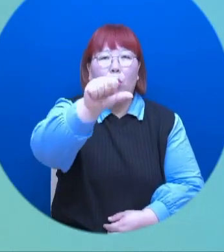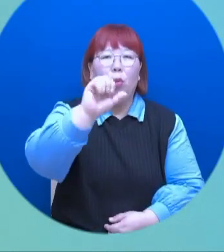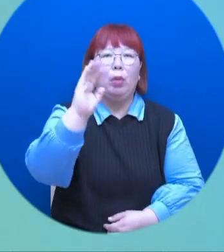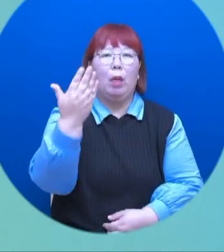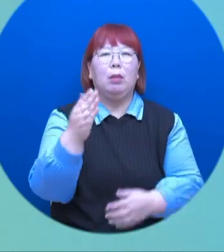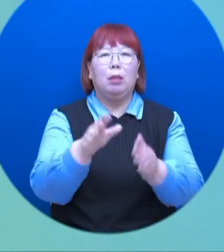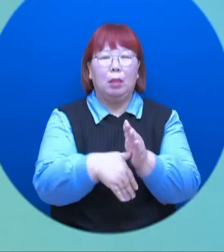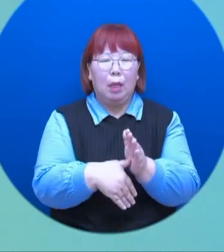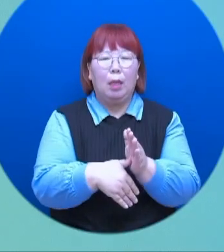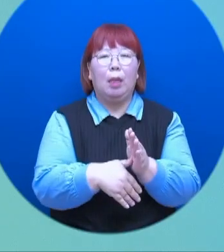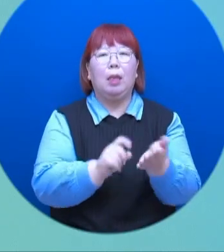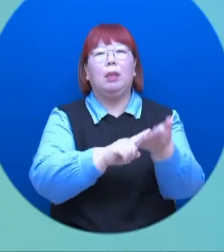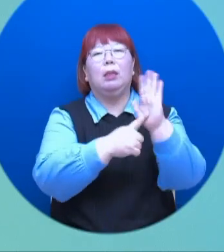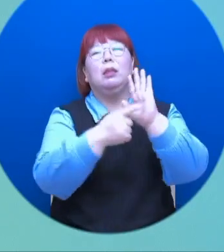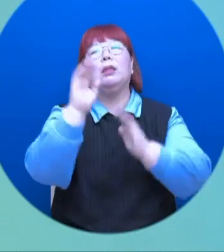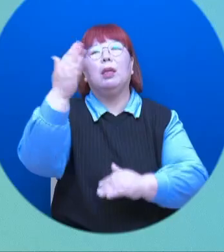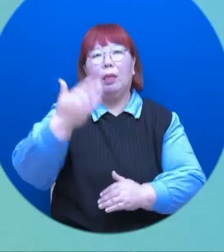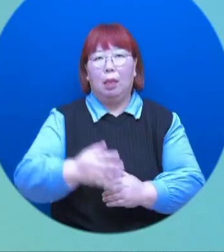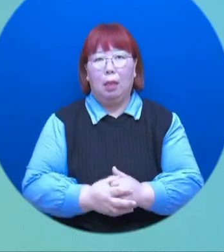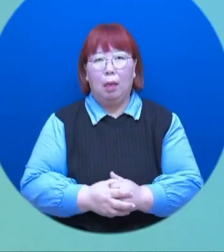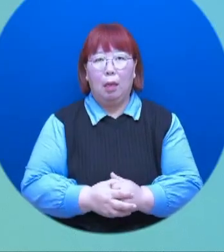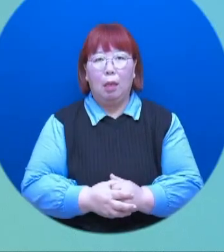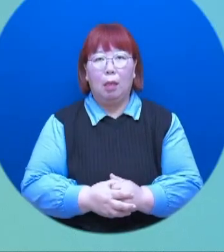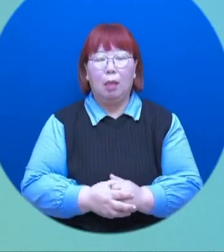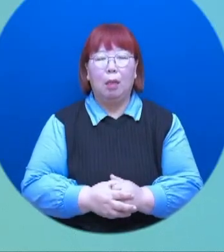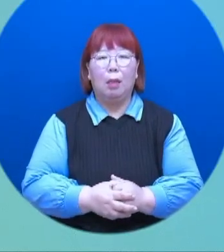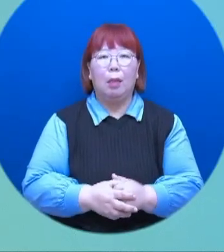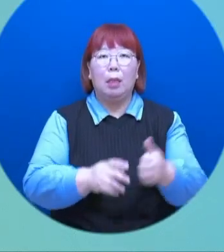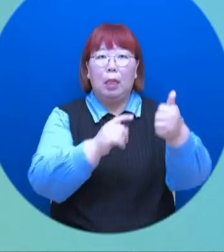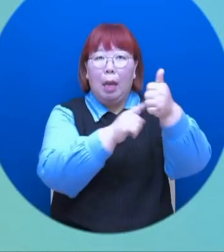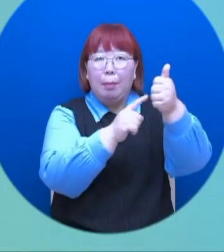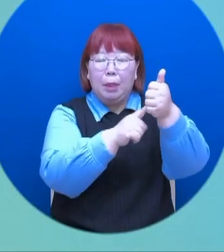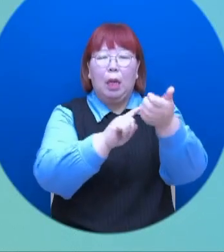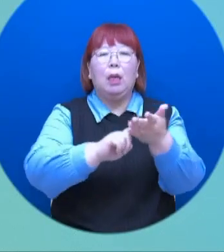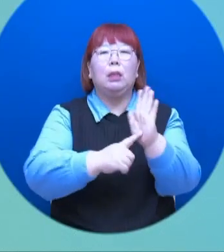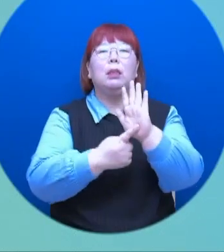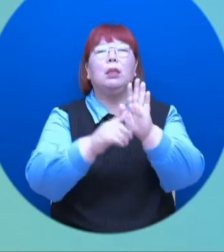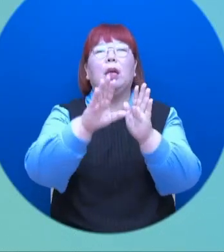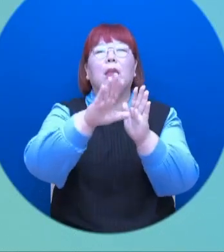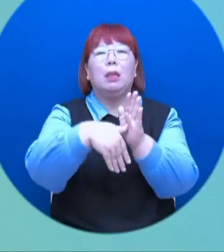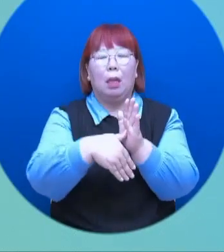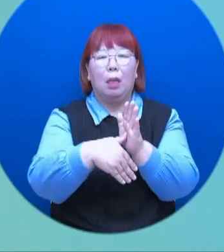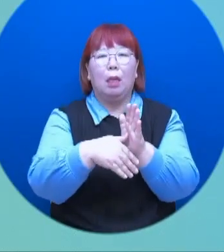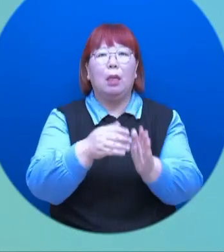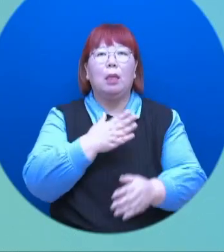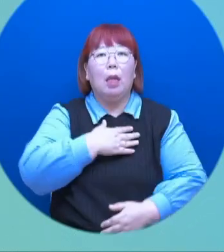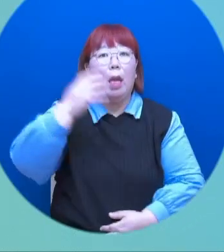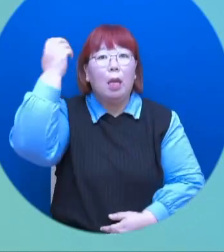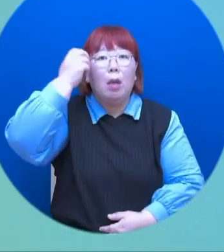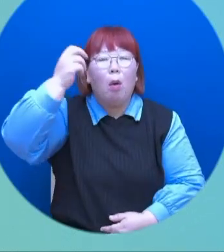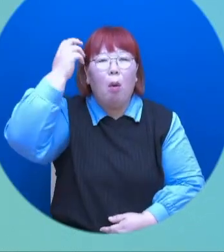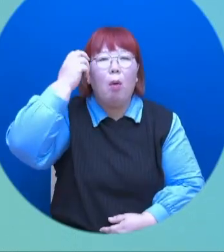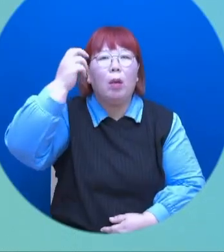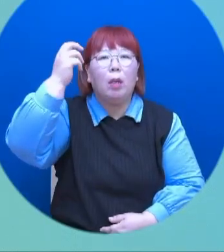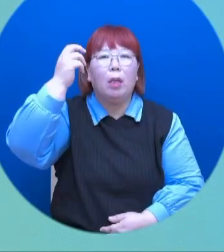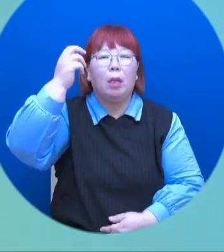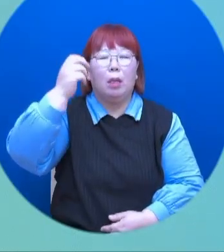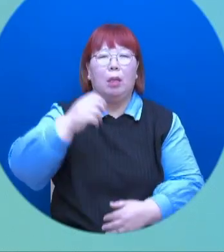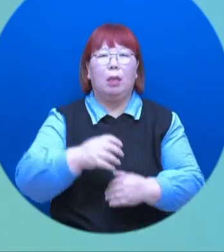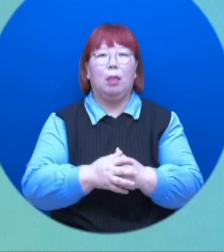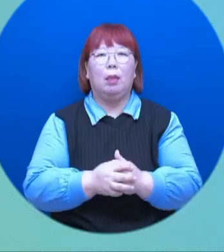등장하고 있는 거죠. 그러면 갈렙이 등장하고 있을 때에 내용이 무엇입니까?